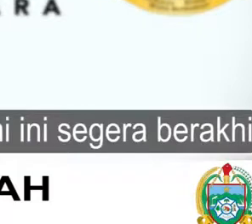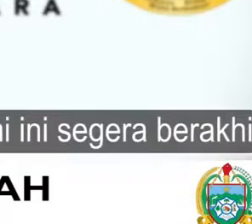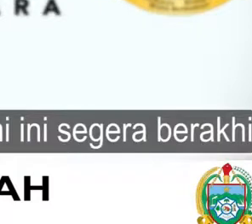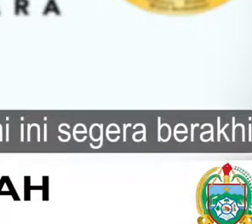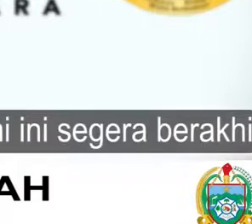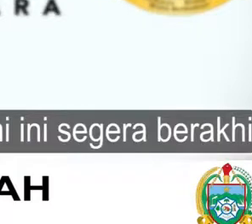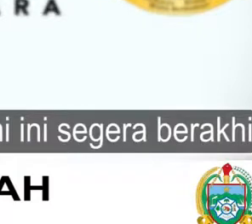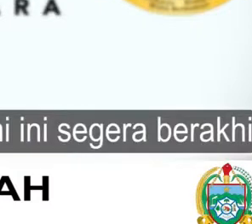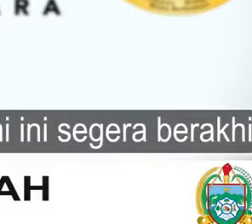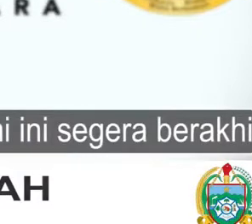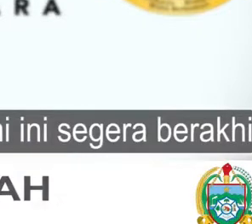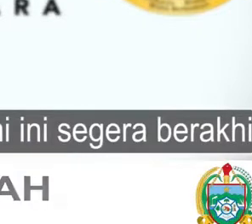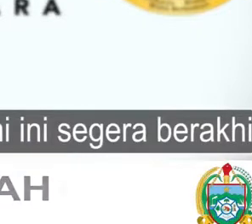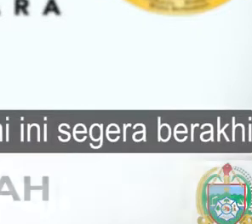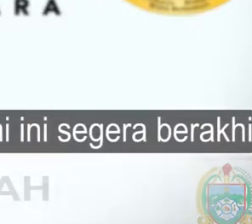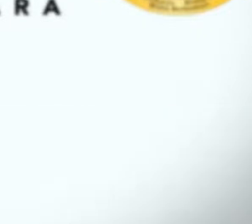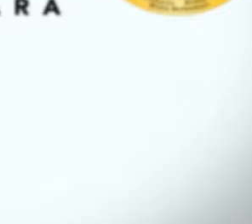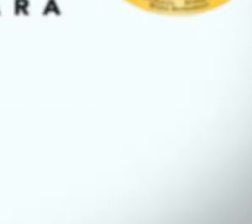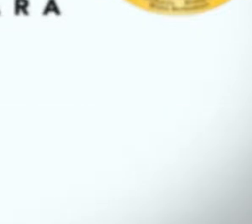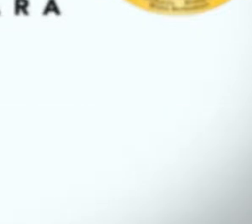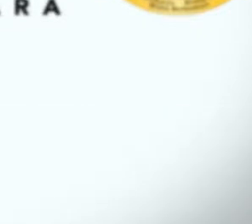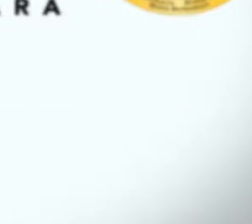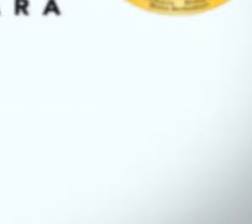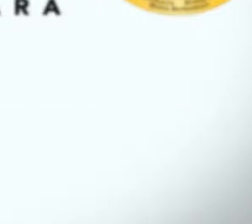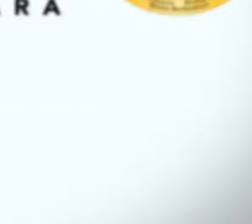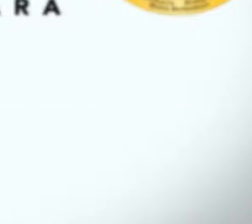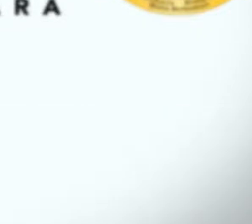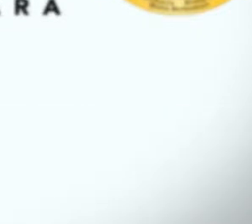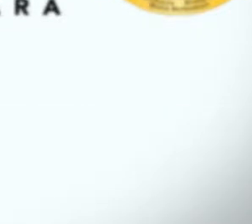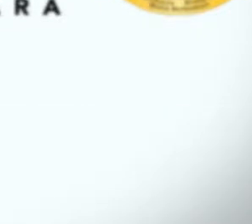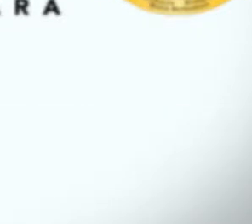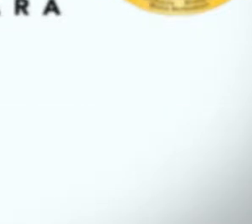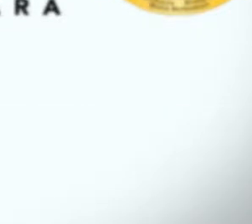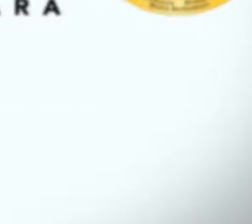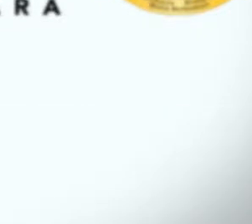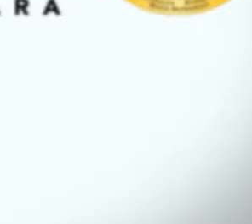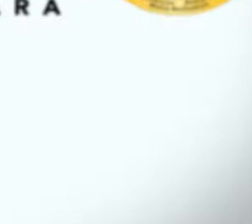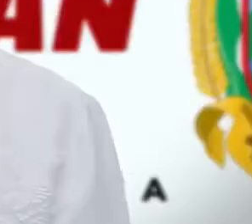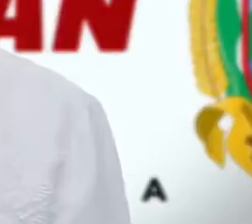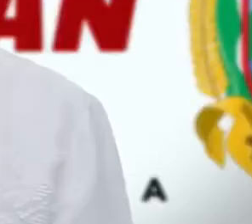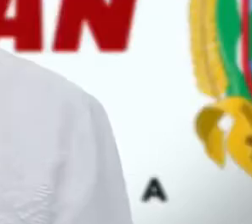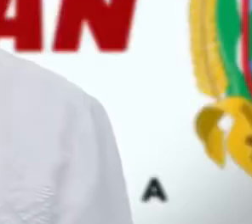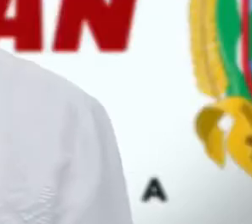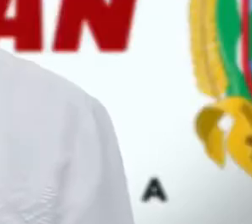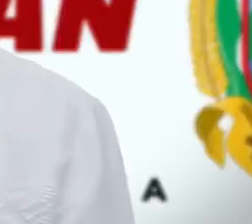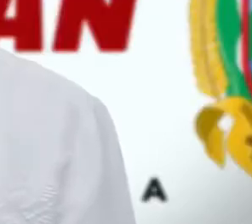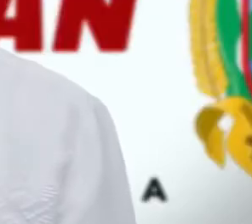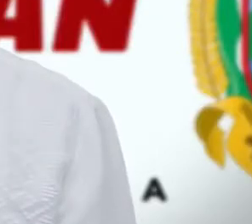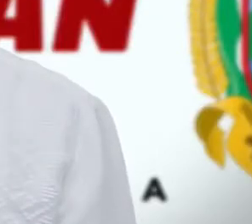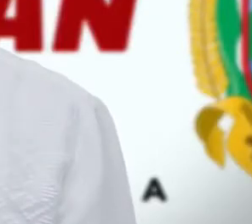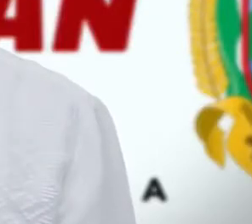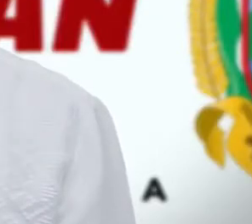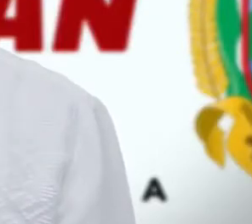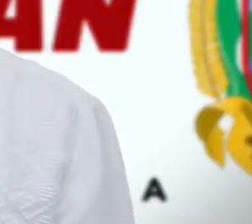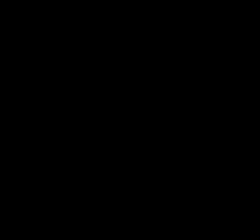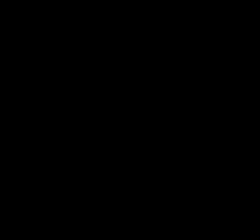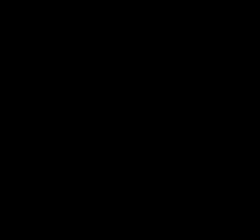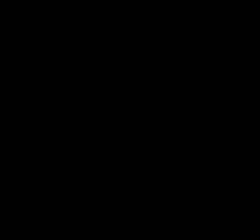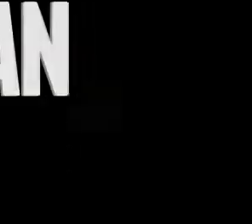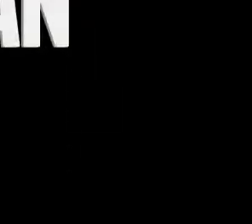kita dan pandemi ini segera berakhir. Assalamualaikum warahmatullahi wabarakatuh. Bersama kita